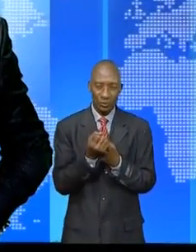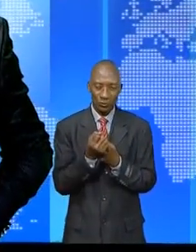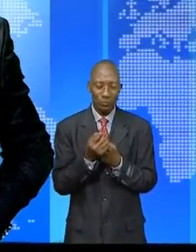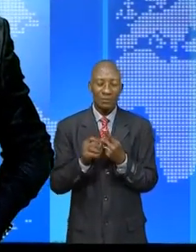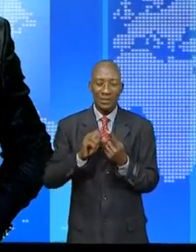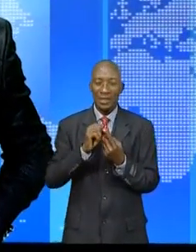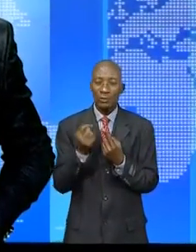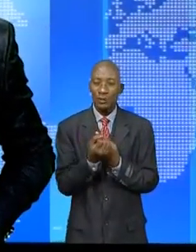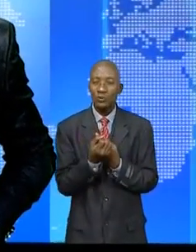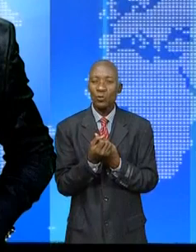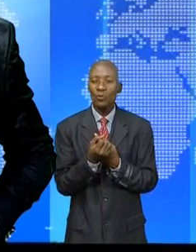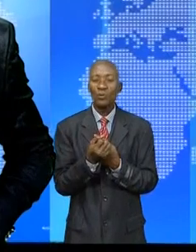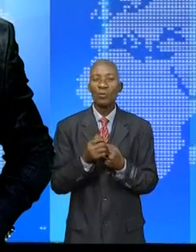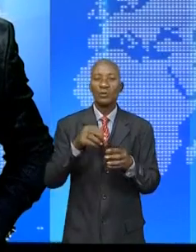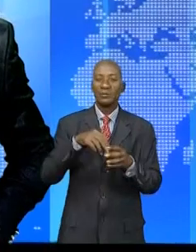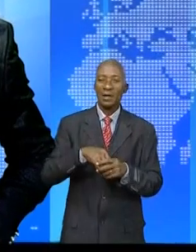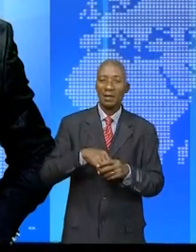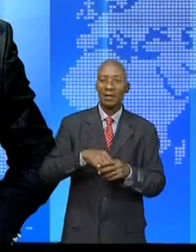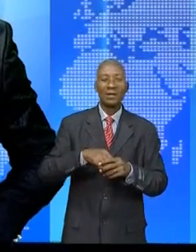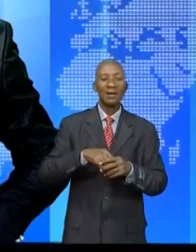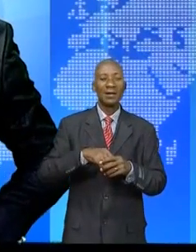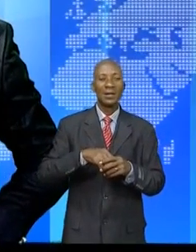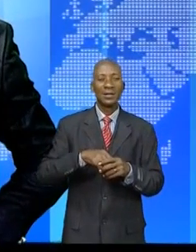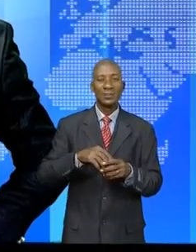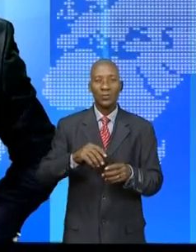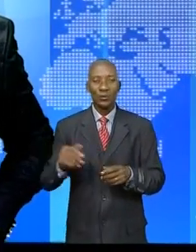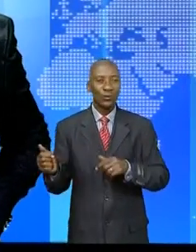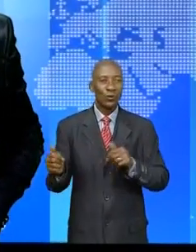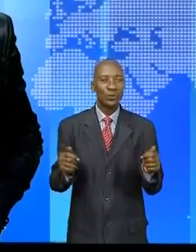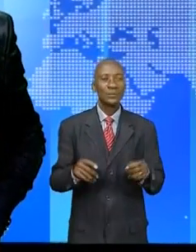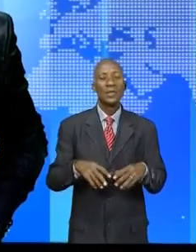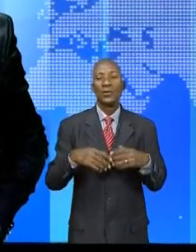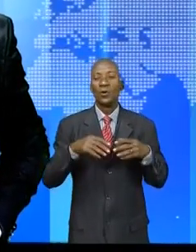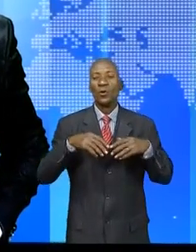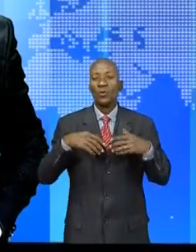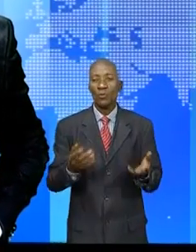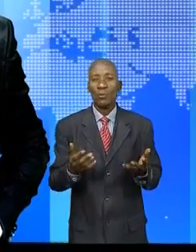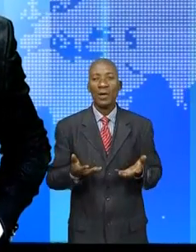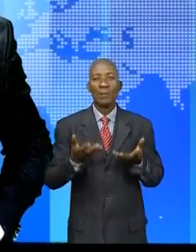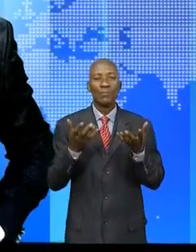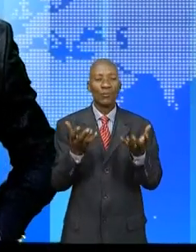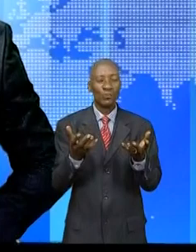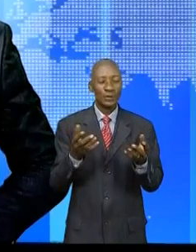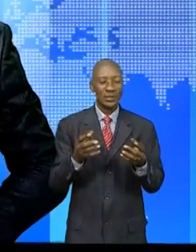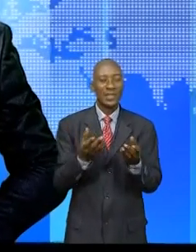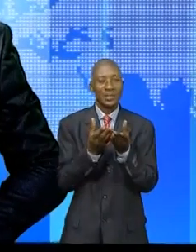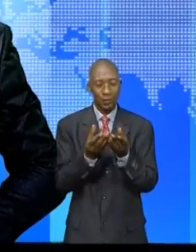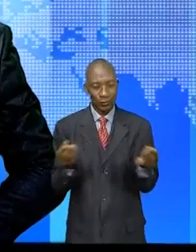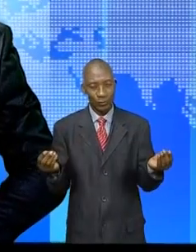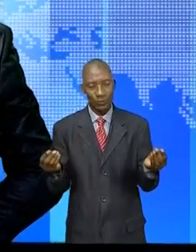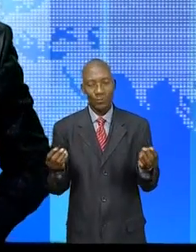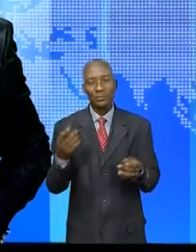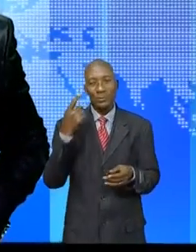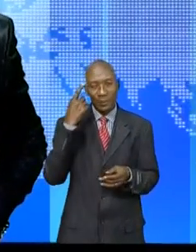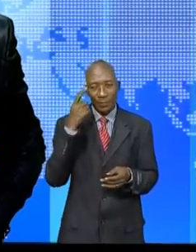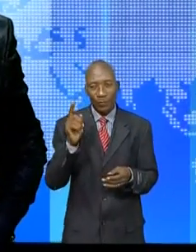plusieurs maladies chez les nourrissons et les nouveau-nés. Comment protéger ces êtres fragiles contre toutes sortes de ces maladies pendant cette période